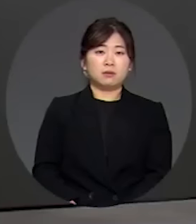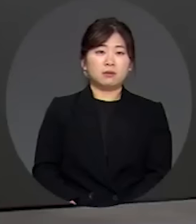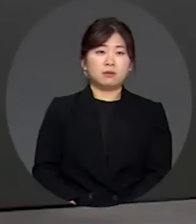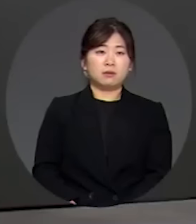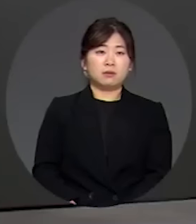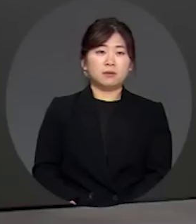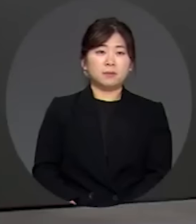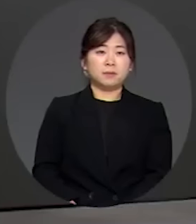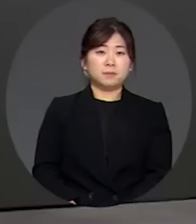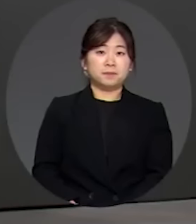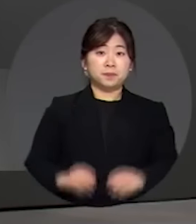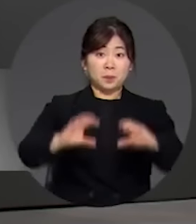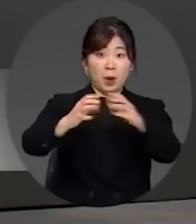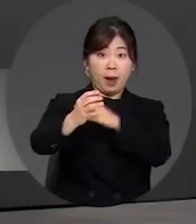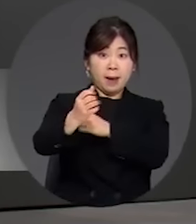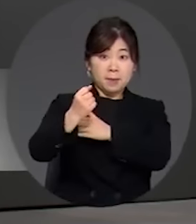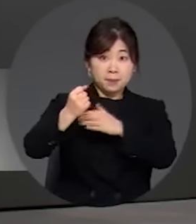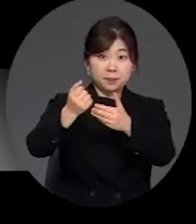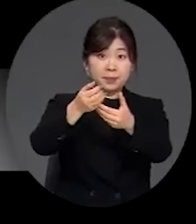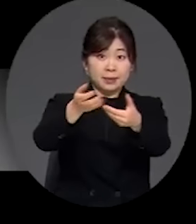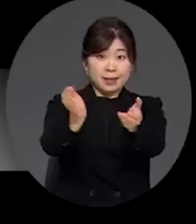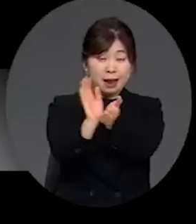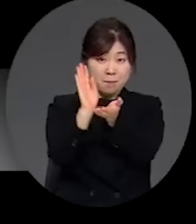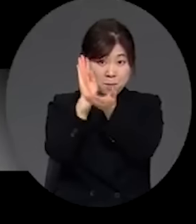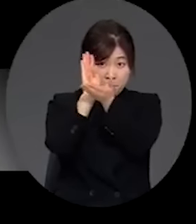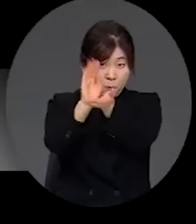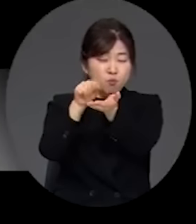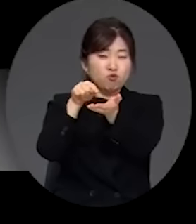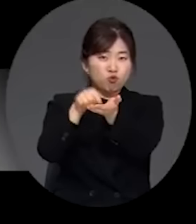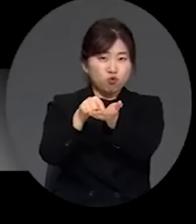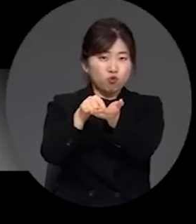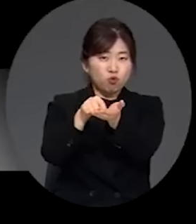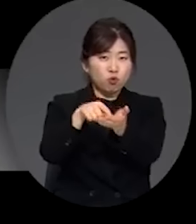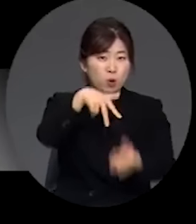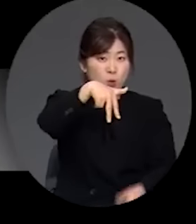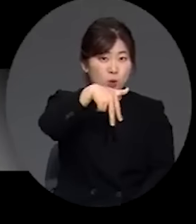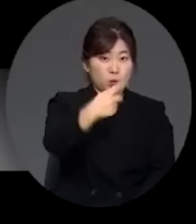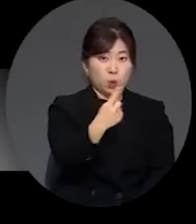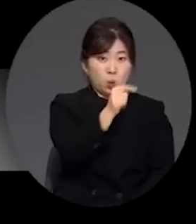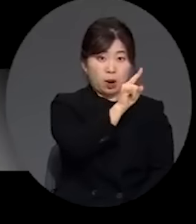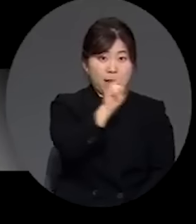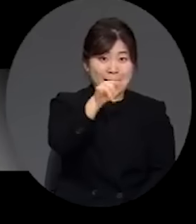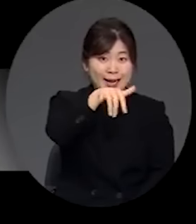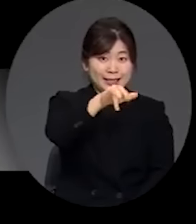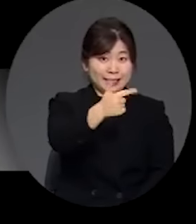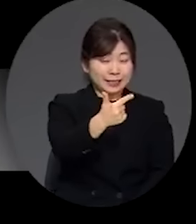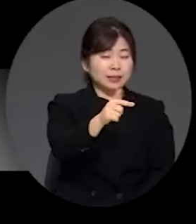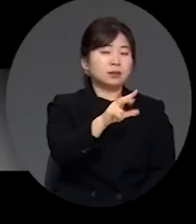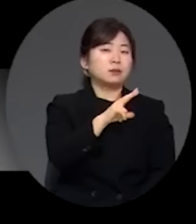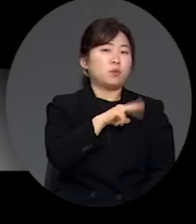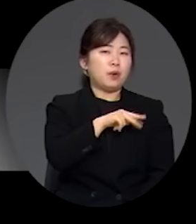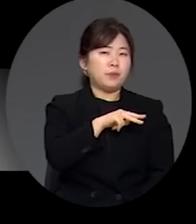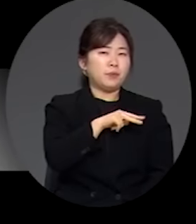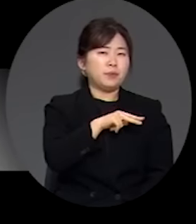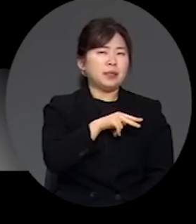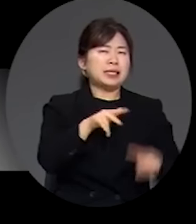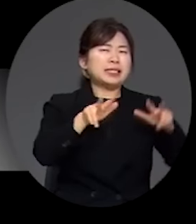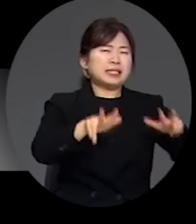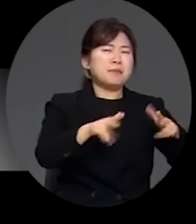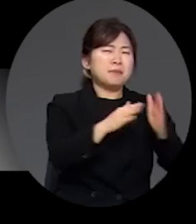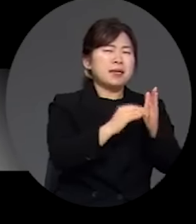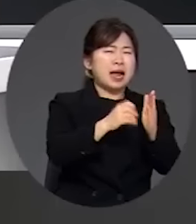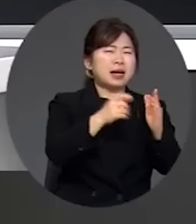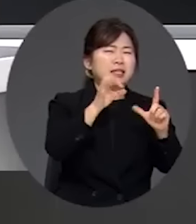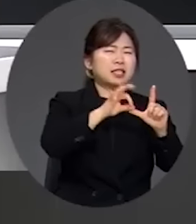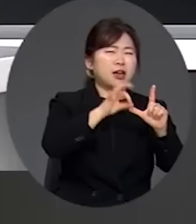박니다 국민의 힘 당지도부가 사선 도전에 나선 조혜진 의원에게 자신의 미 의령 함한 창 지역구를